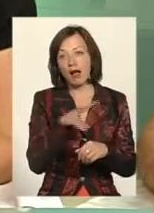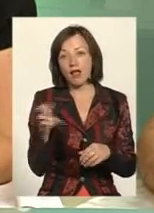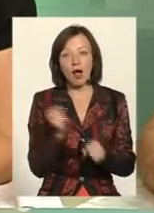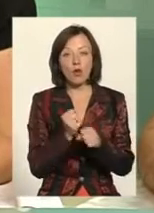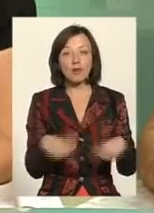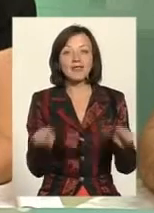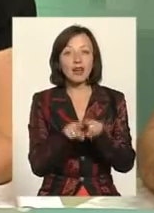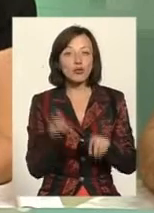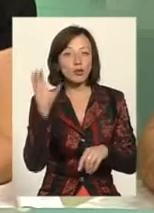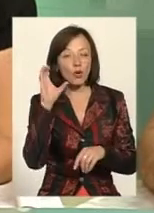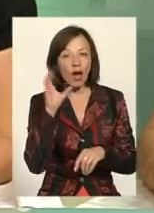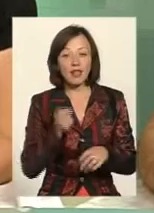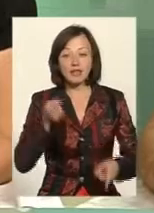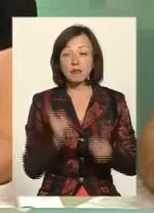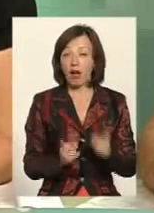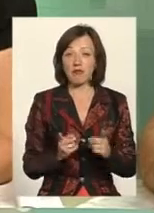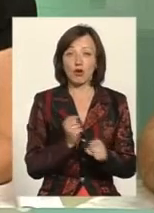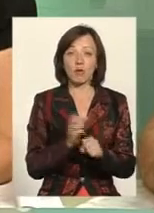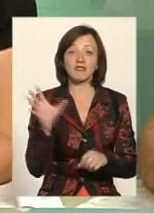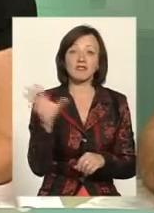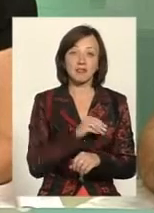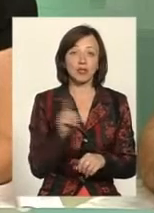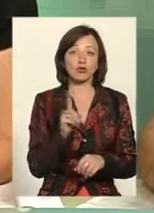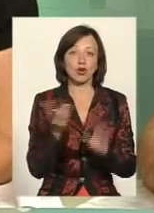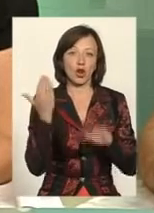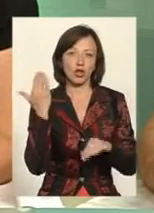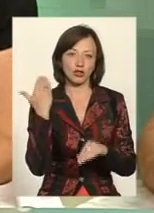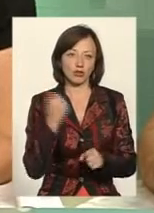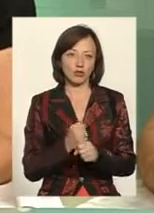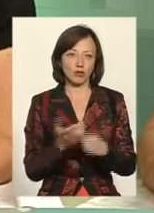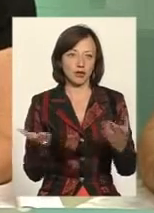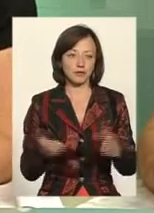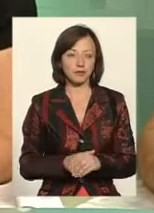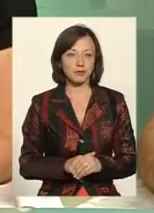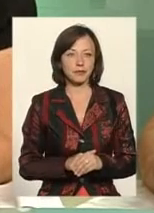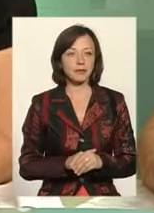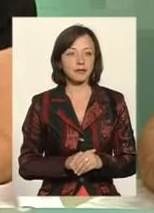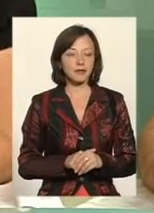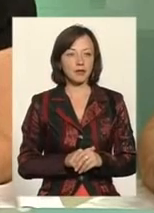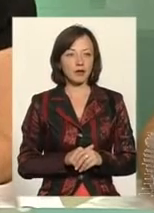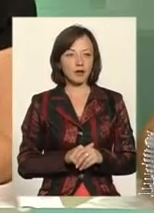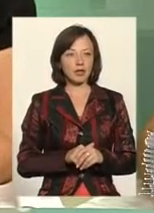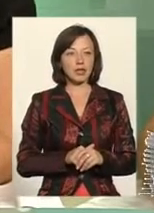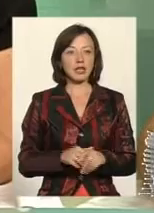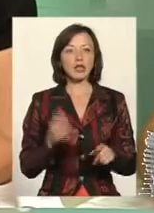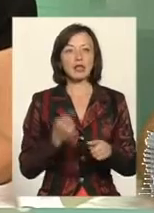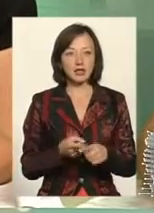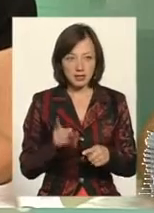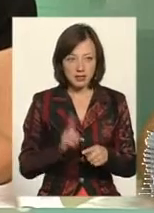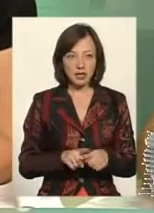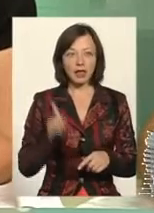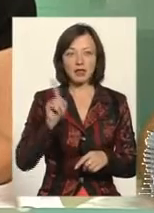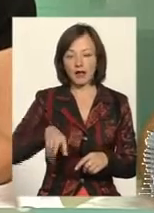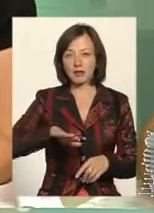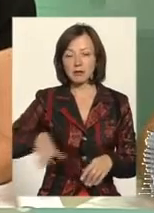що прислухається. А на самом ділі робить все, що раніше попередники робили. І це, навіть після Революції